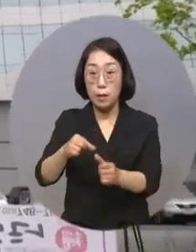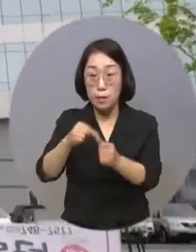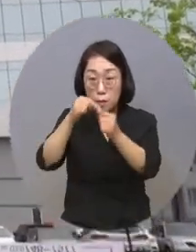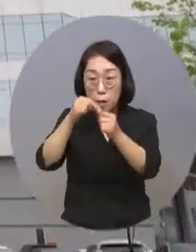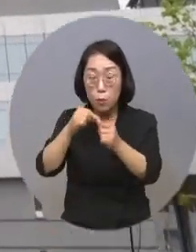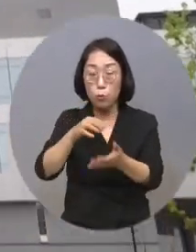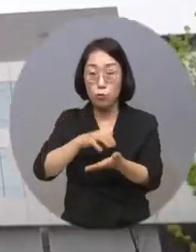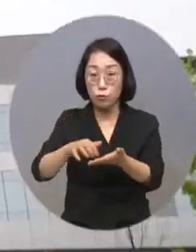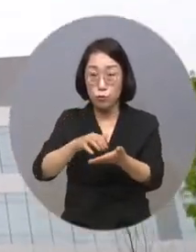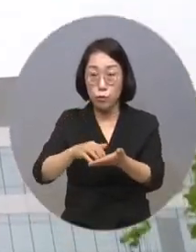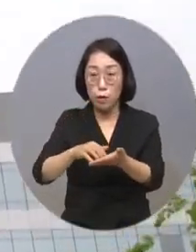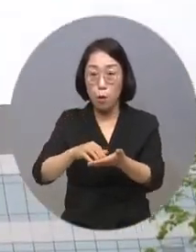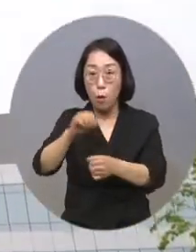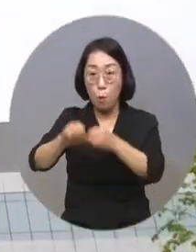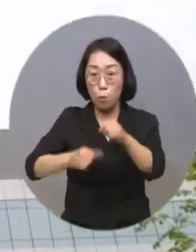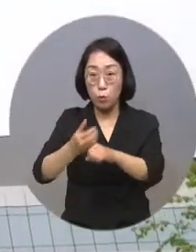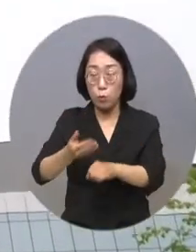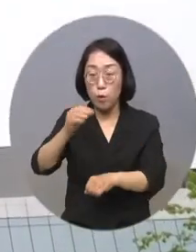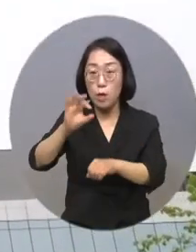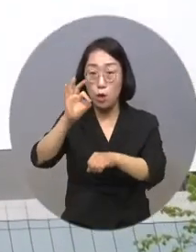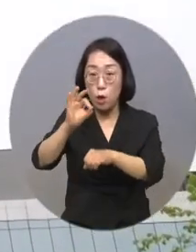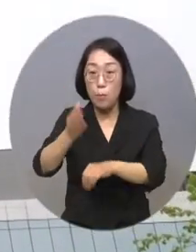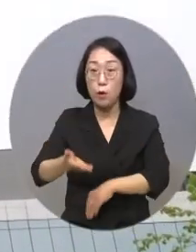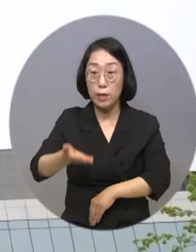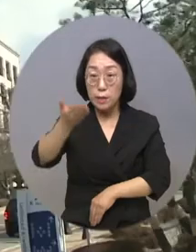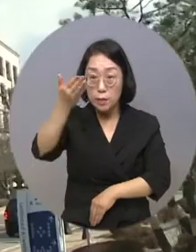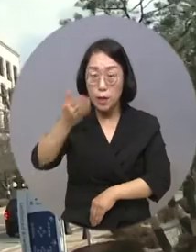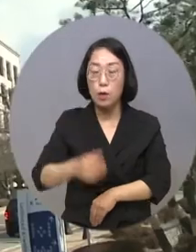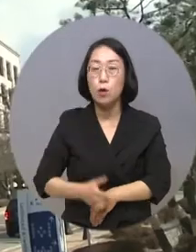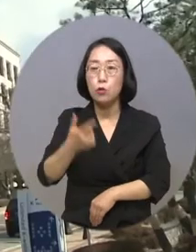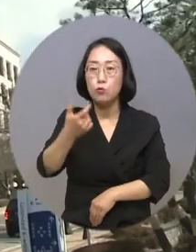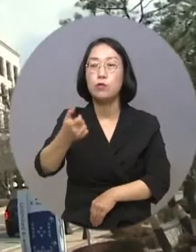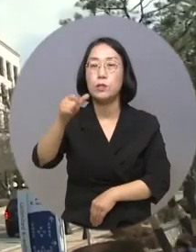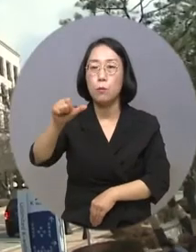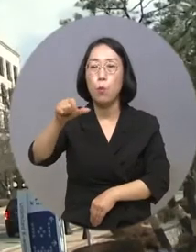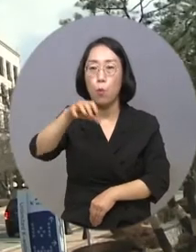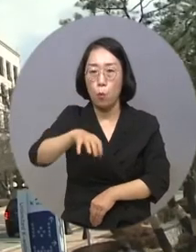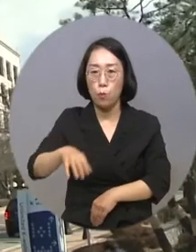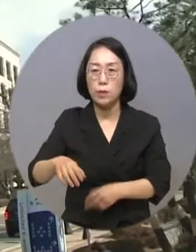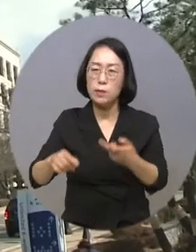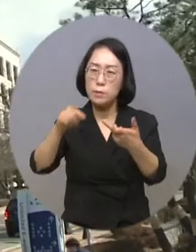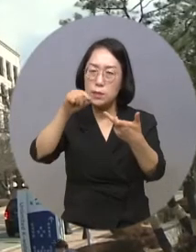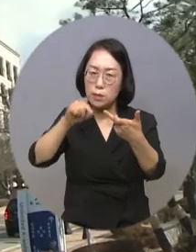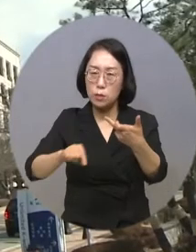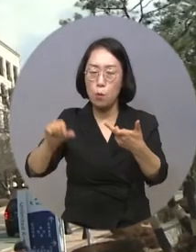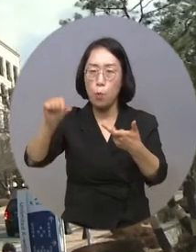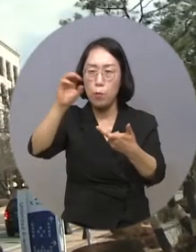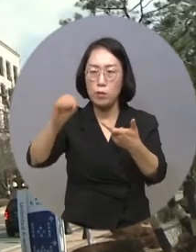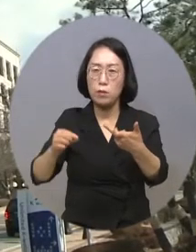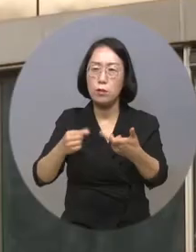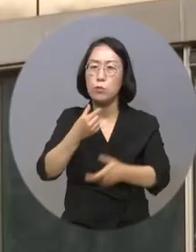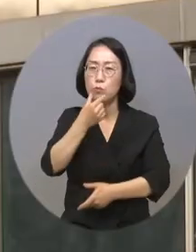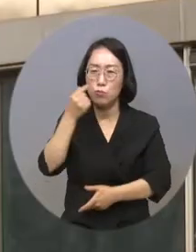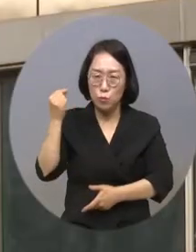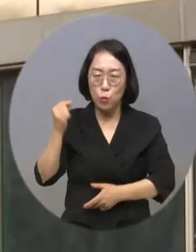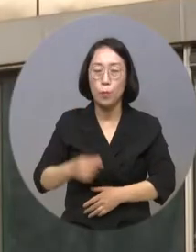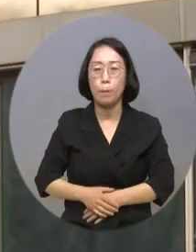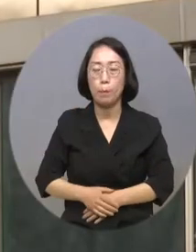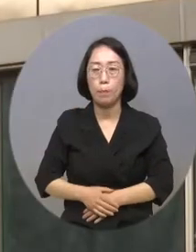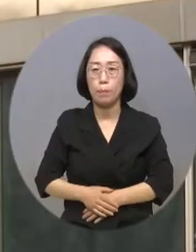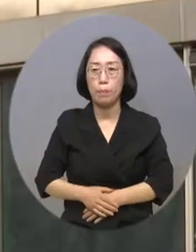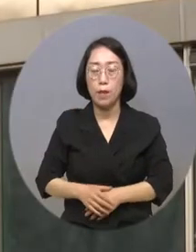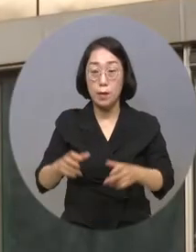5년간 10명 이상인 공공기관은 65 곳으로 17.6% 에 그쳤습니다 장애인의